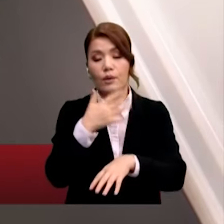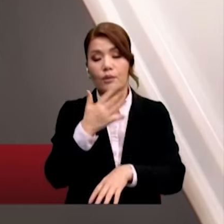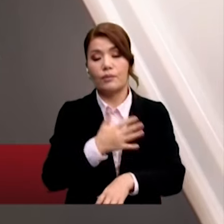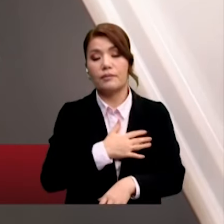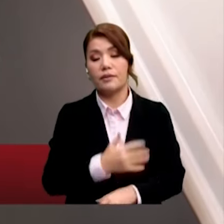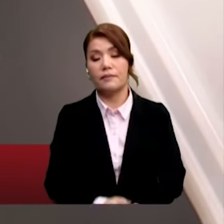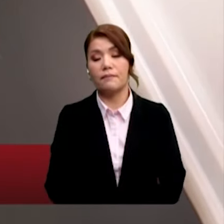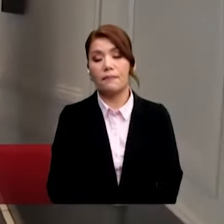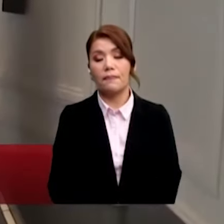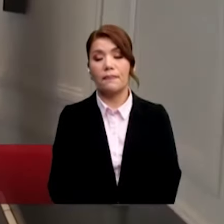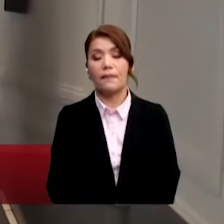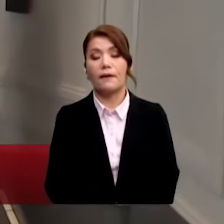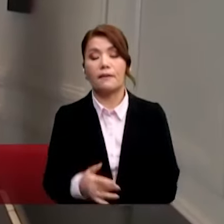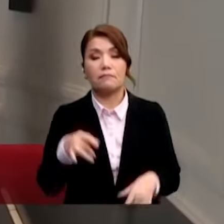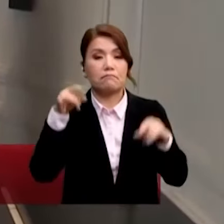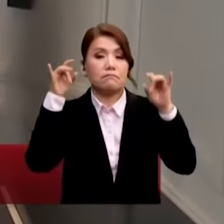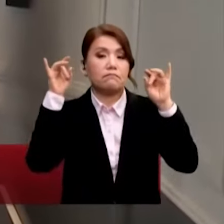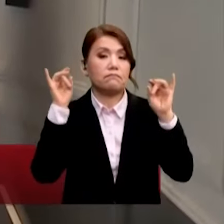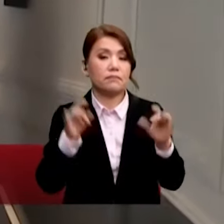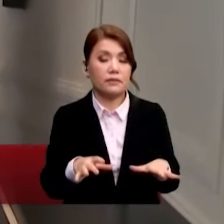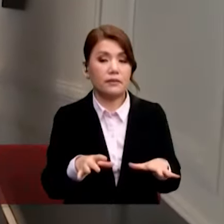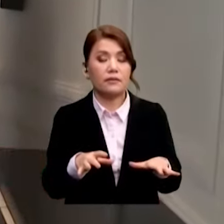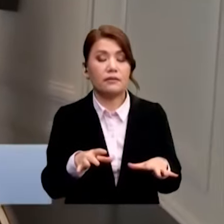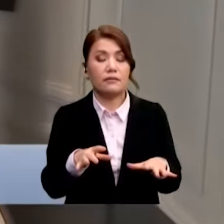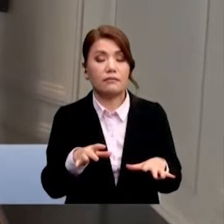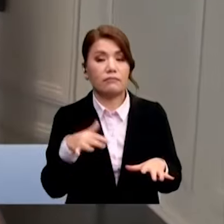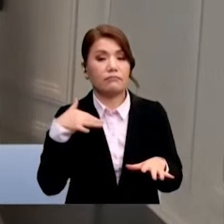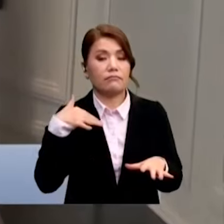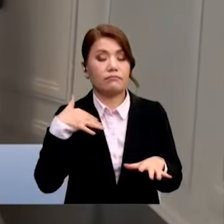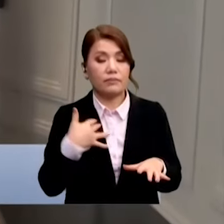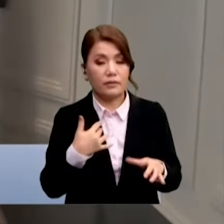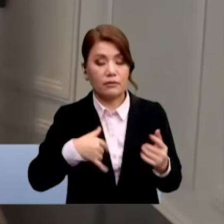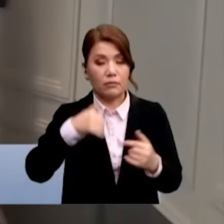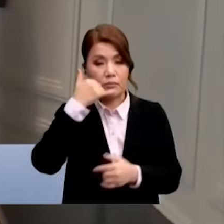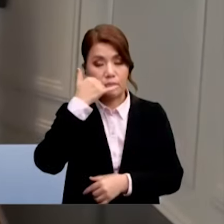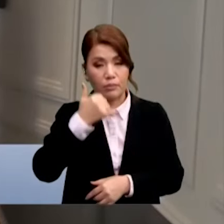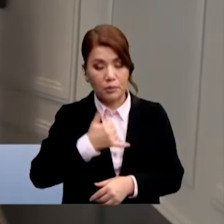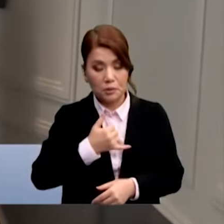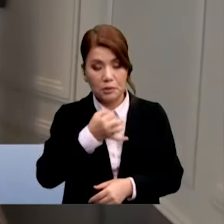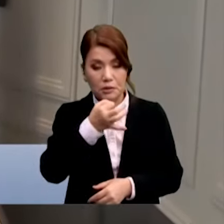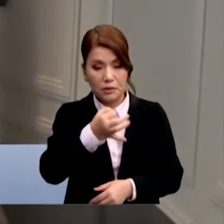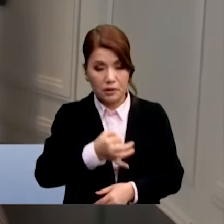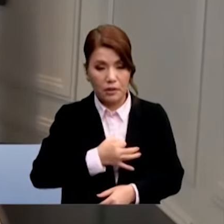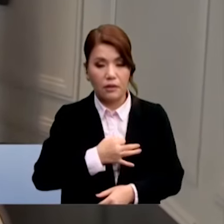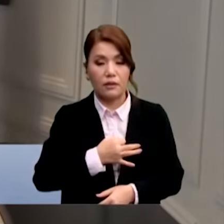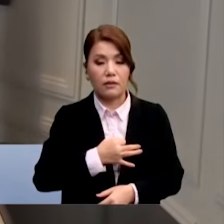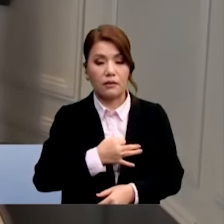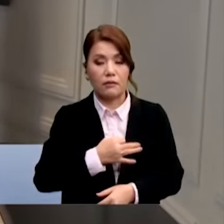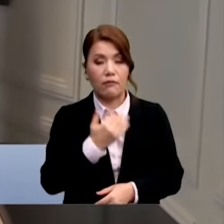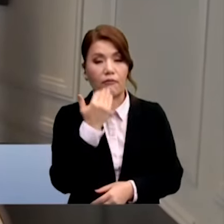«Народный любимец». Ну вот это было действительно неожиданно для нас. Нам позвонили, просто сказали: